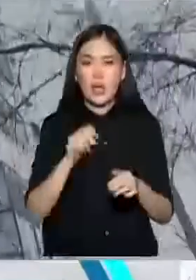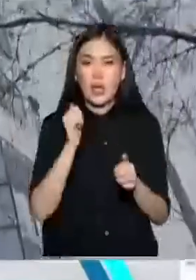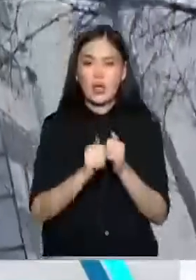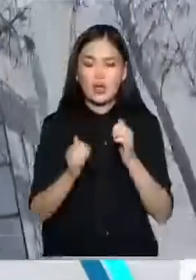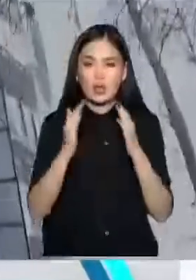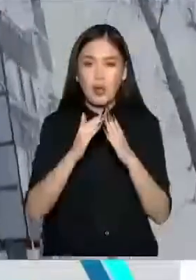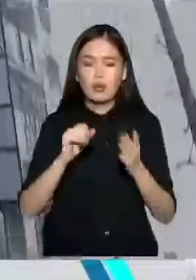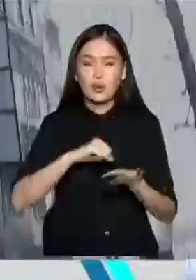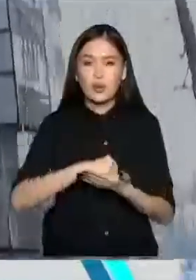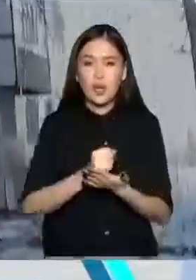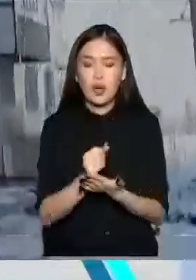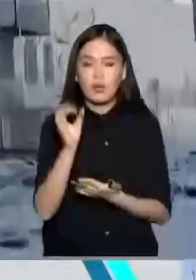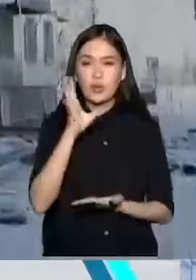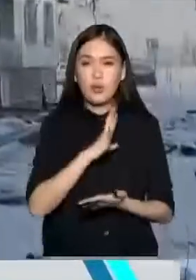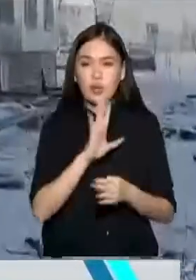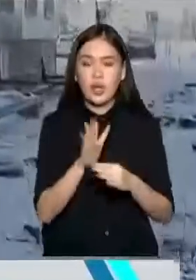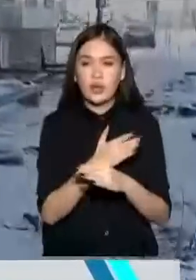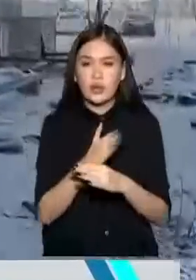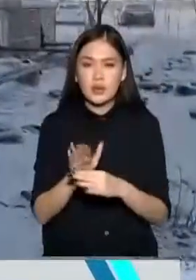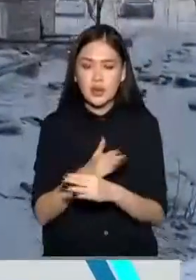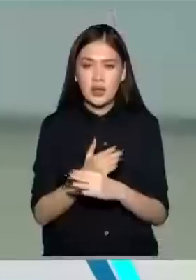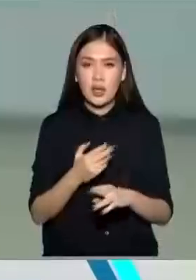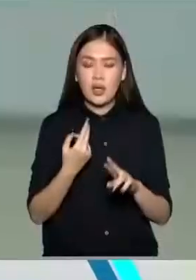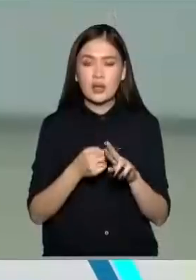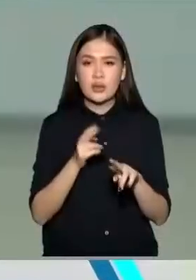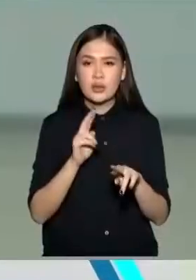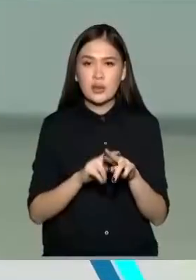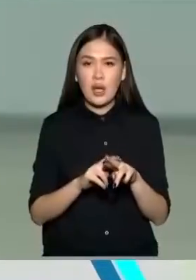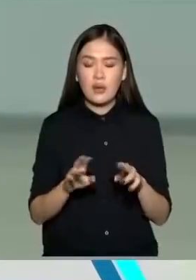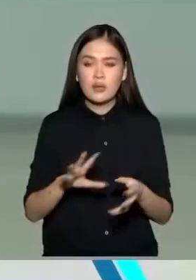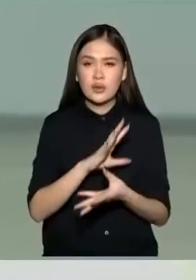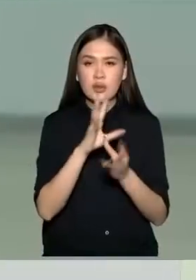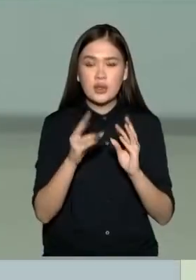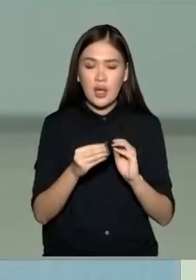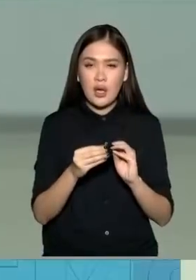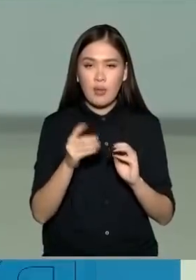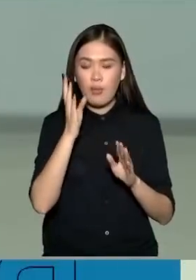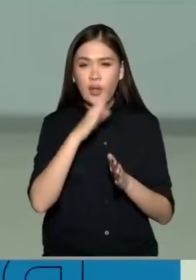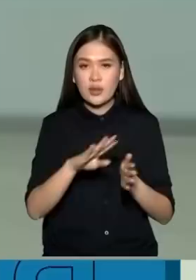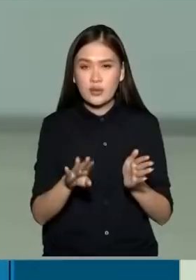дом закреплён за отдельным предприятием всех домов попала